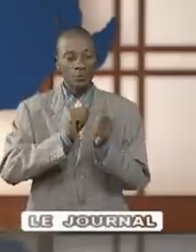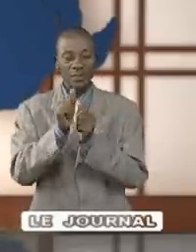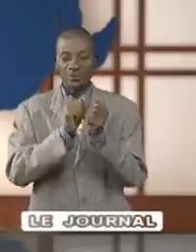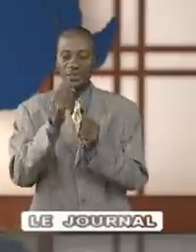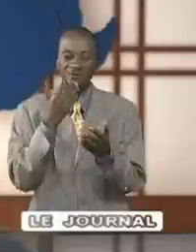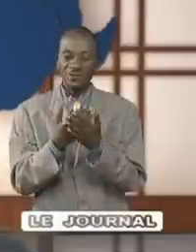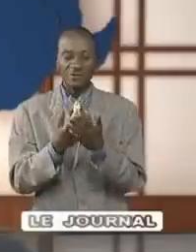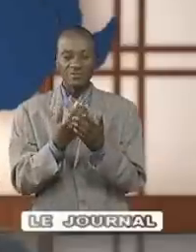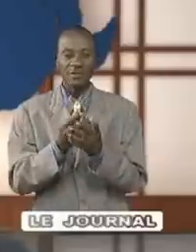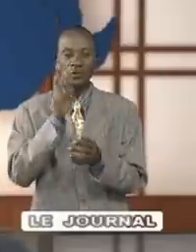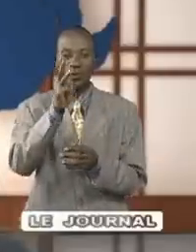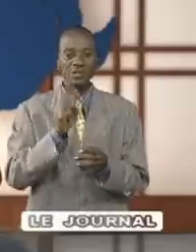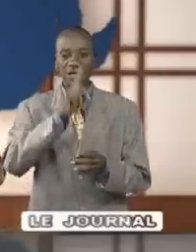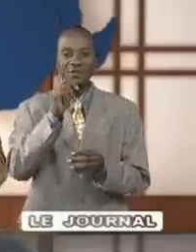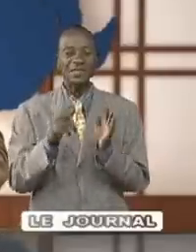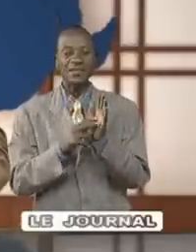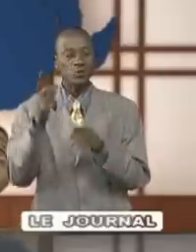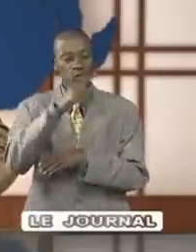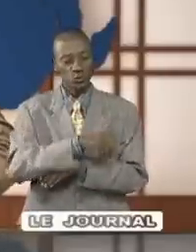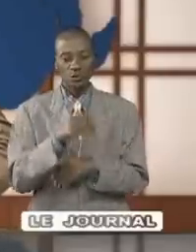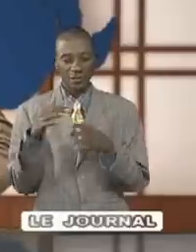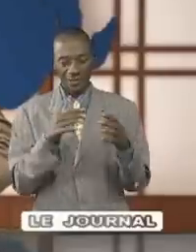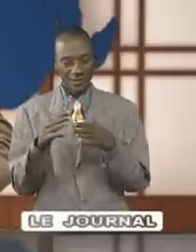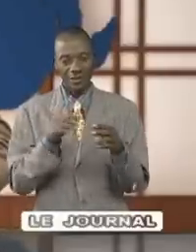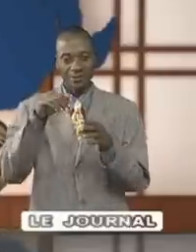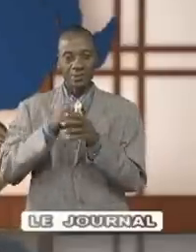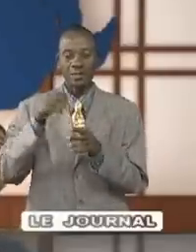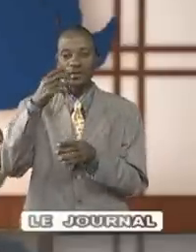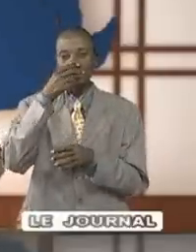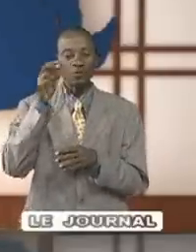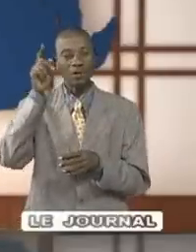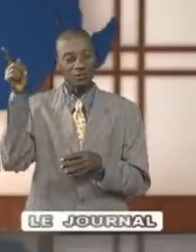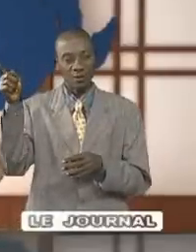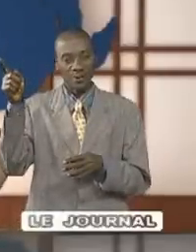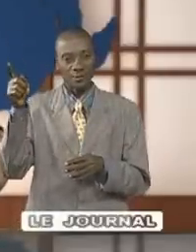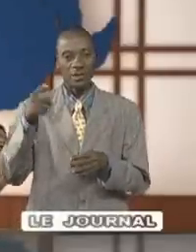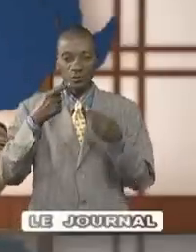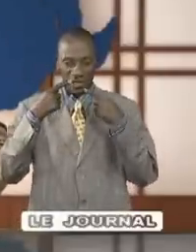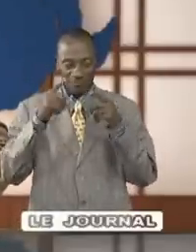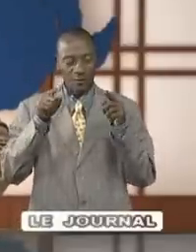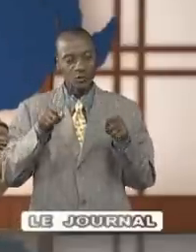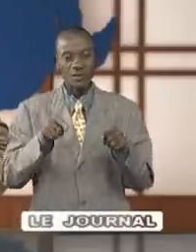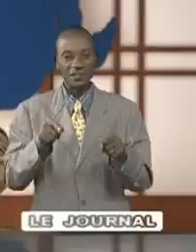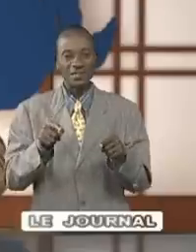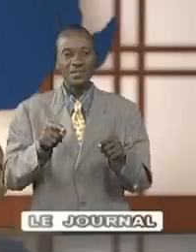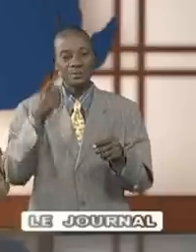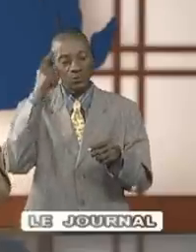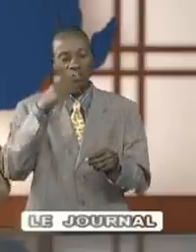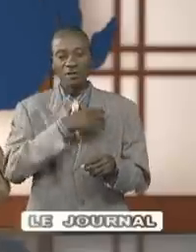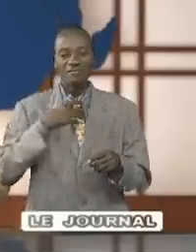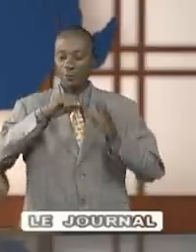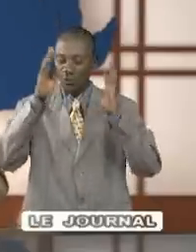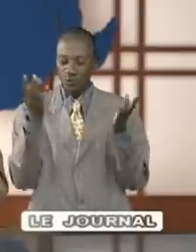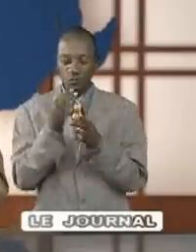partie orientale. Ce journal est dédié à toutes les femmes victimes de violences. Bienvenue à tous à cette édition d'information. Tout d'abord,